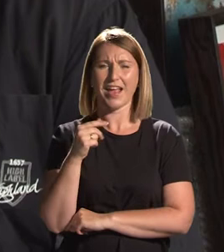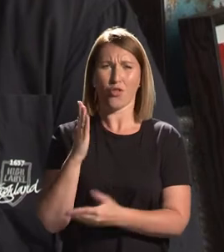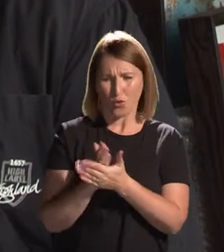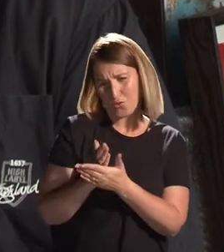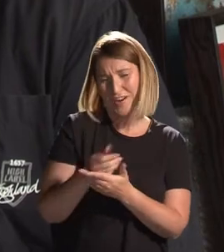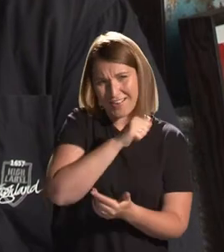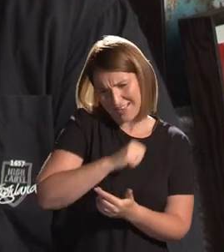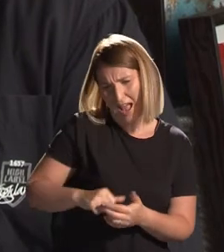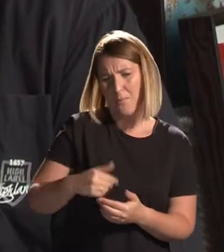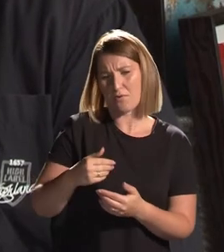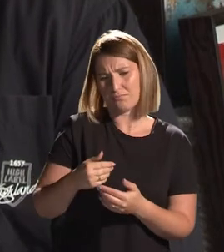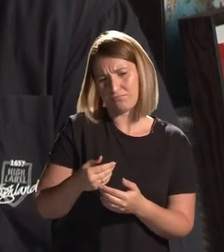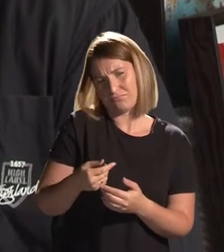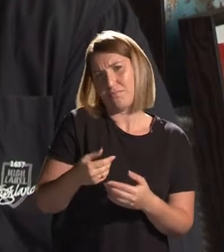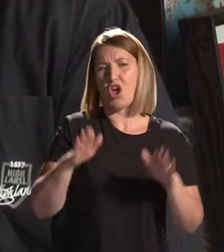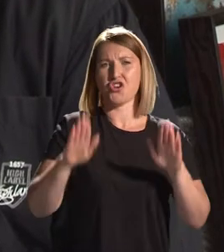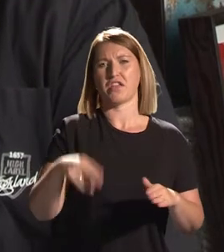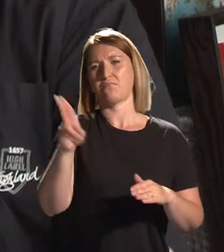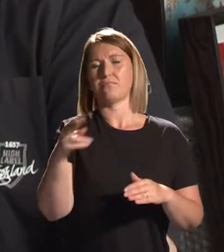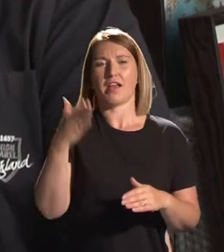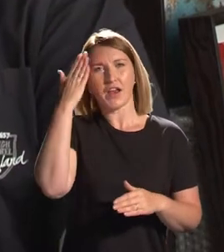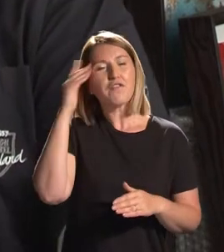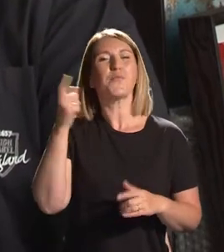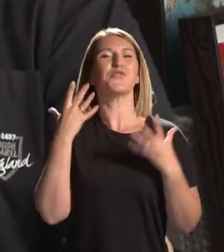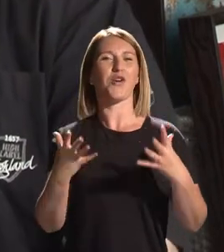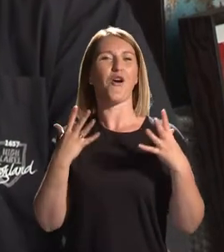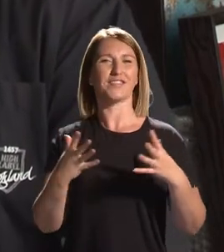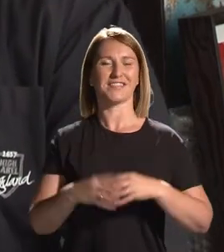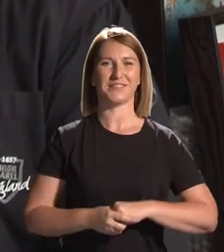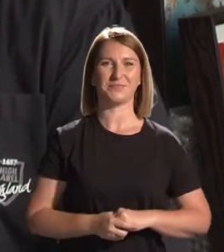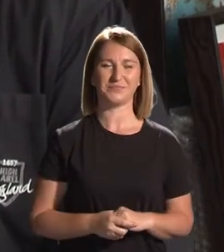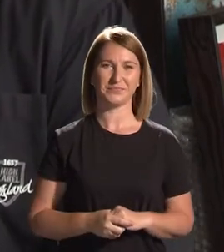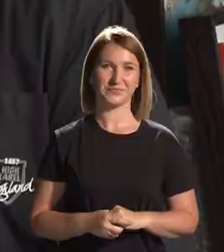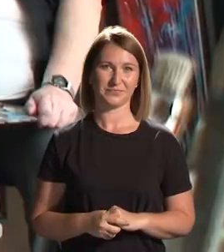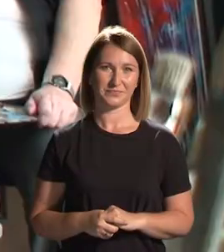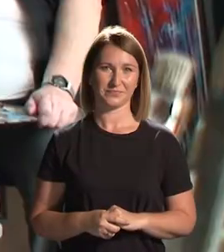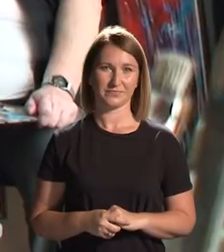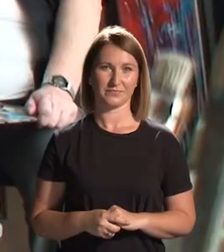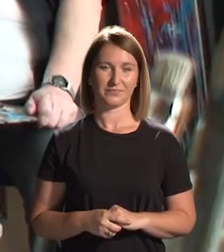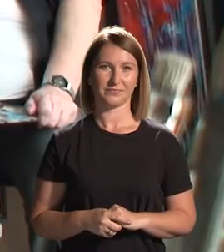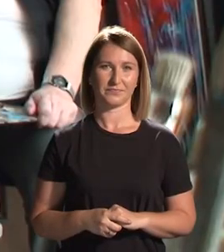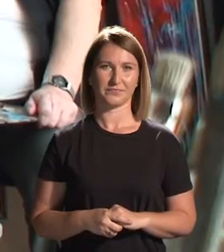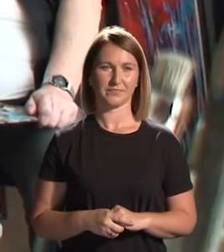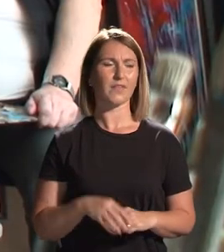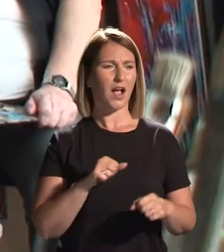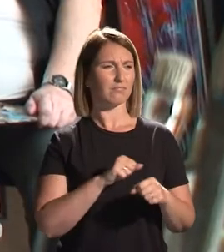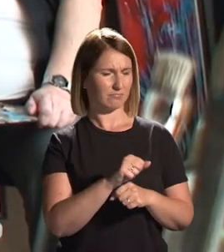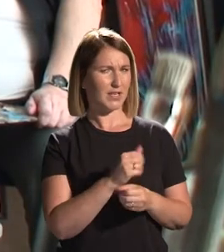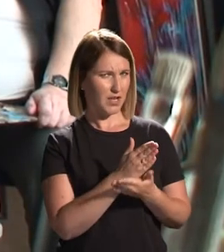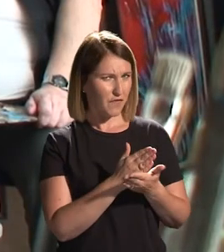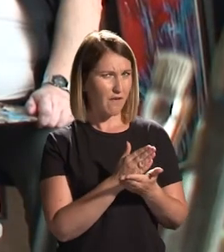automatycznie wychodzi już z ręki i się samemu miesza takie rzeczy. Jesteś wierny swoim, że tak